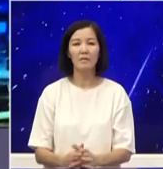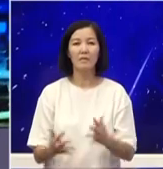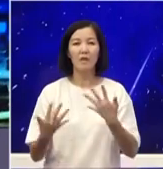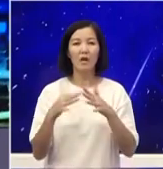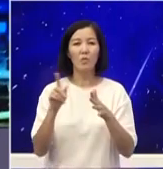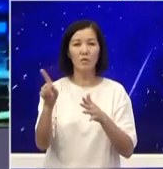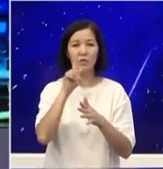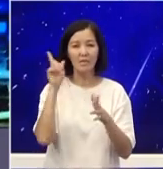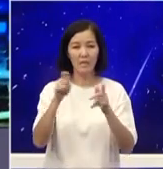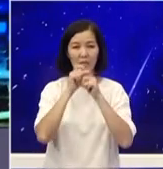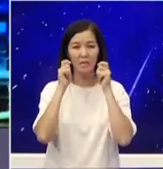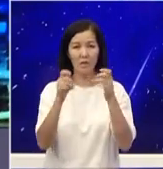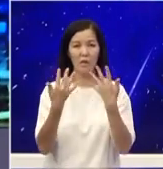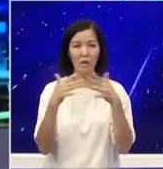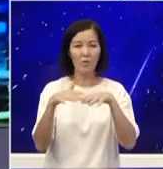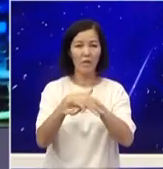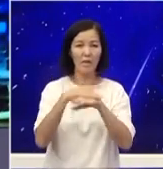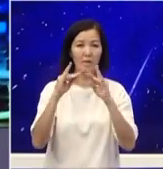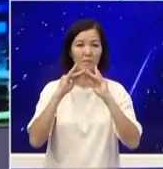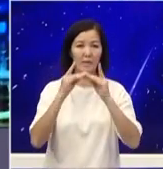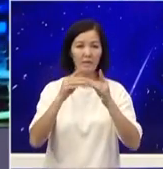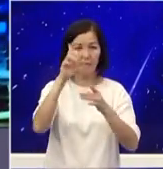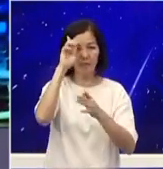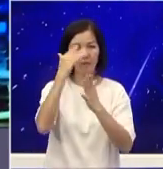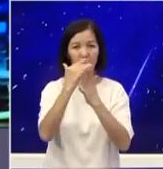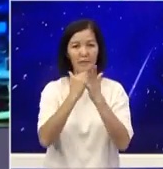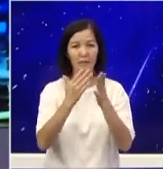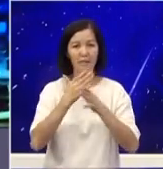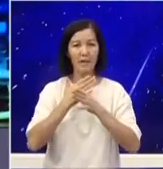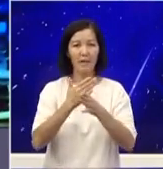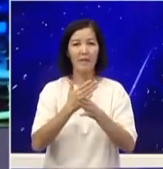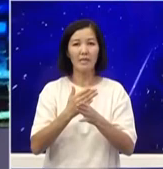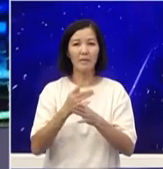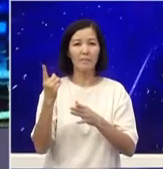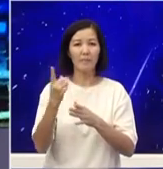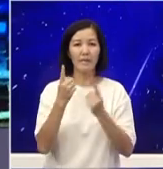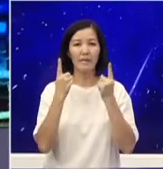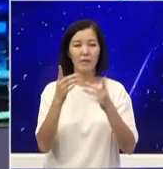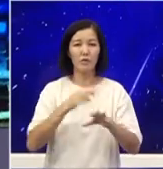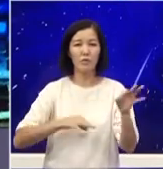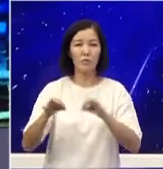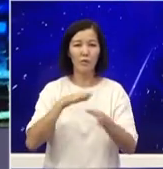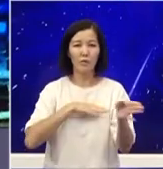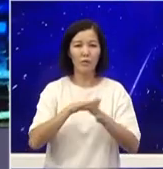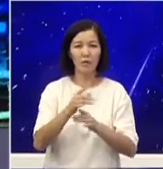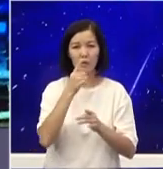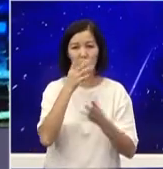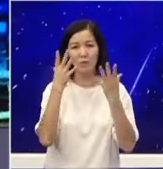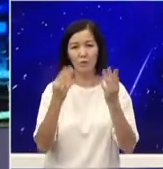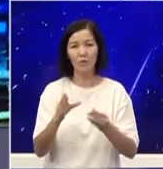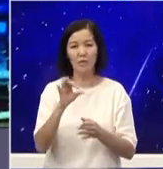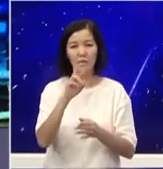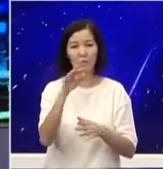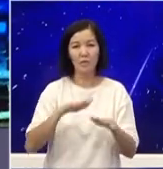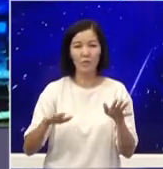Ауыл жастарына тарту, ауыл ел бесігі. Мемлекеттік бағдарламасы аясында облыста тағы бір ірі жоба жүзеге аспақ. Жақын